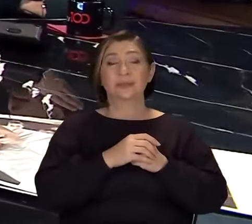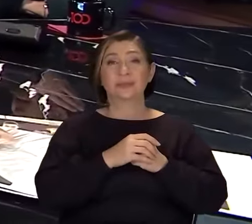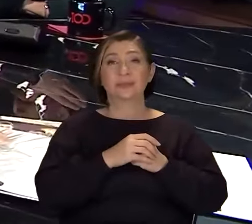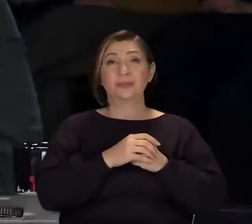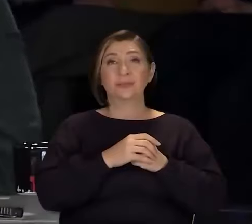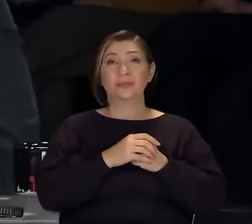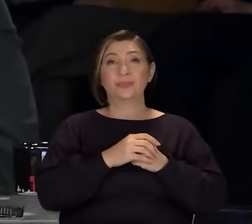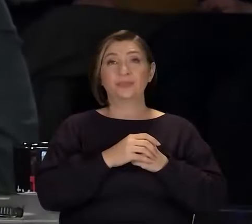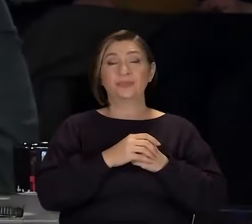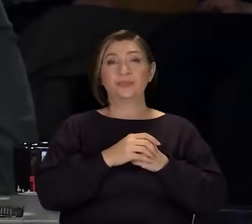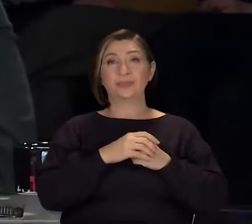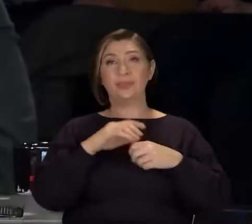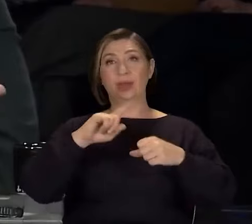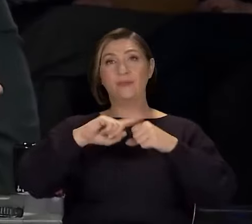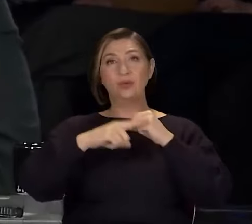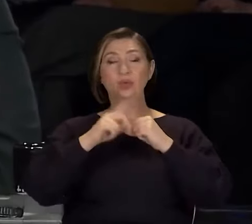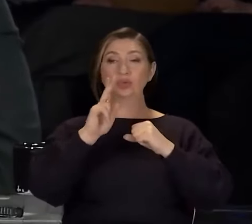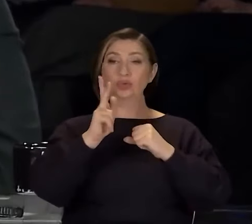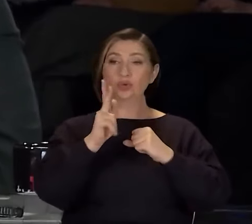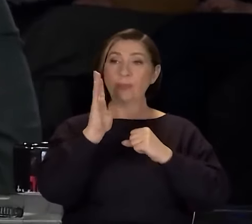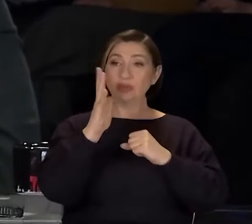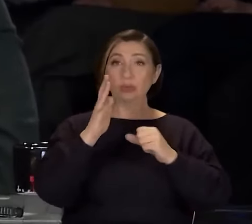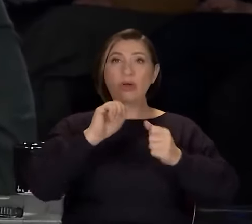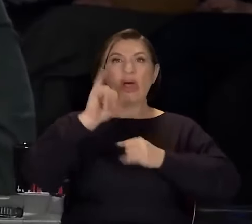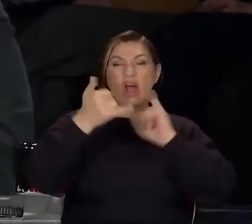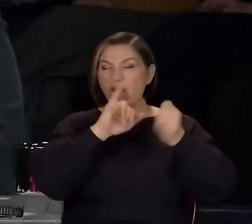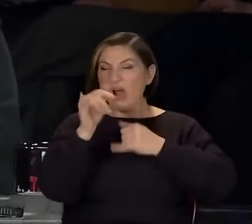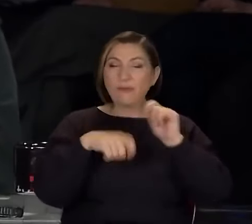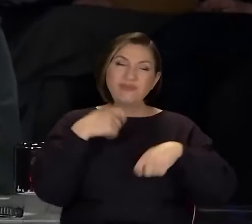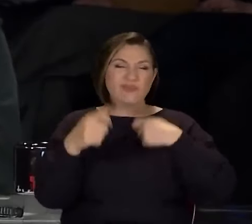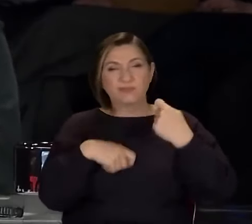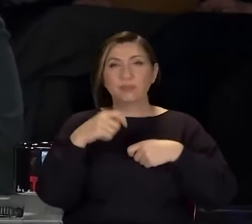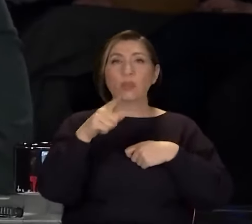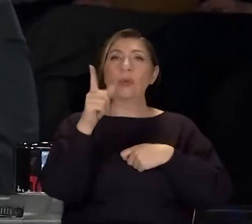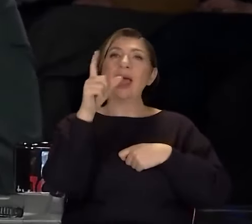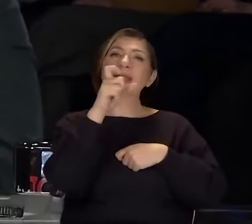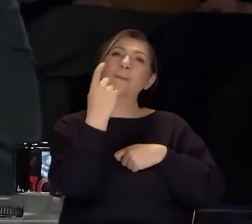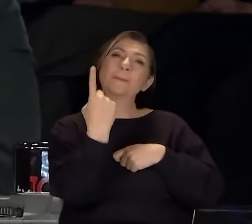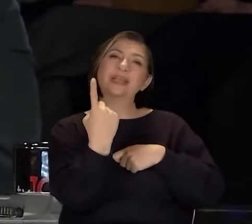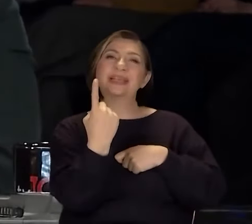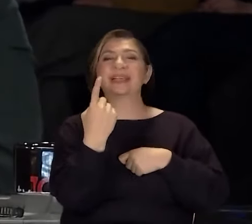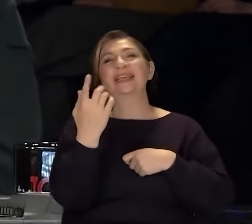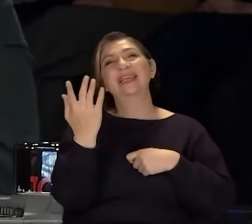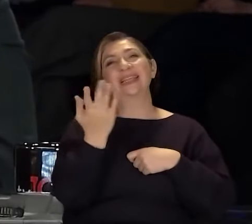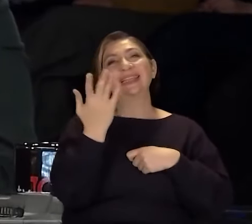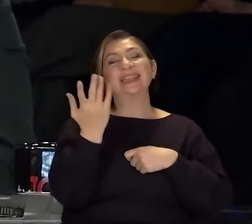türlü haftada 3 gün 5 gün dağıtıyorsan bu sefer ayda bir kere dağıtıyorsun. Daha